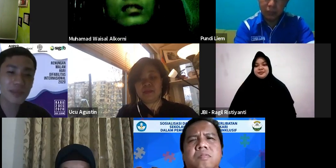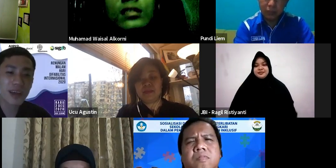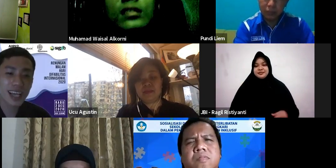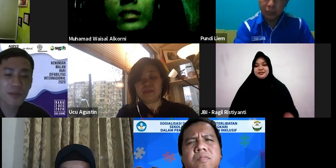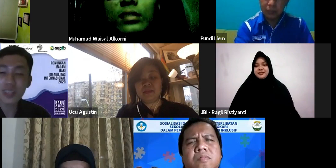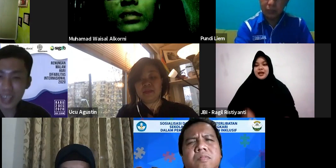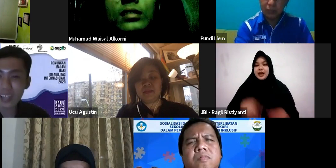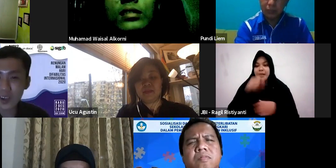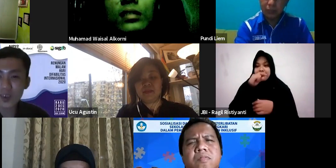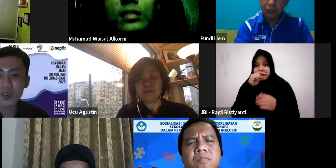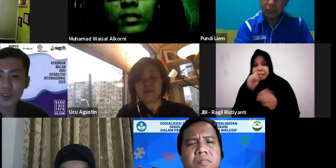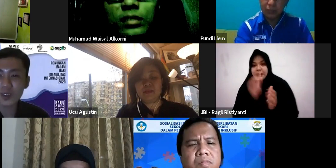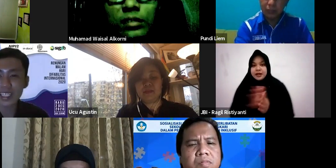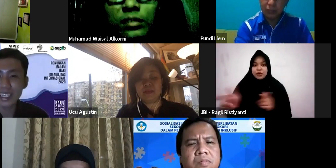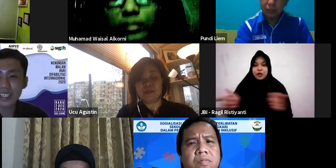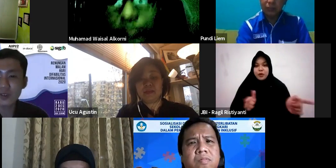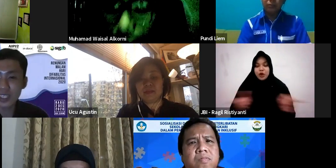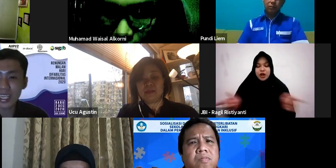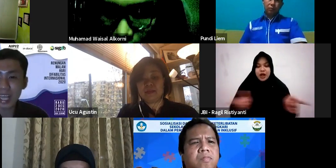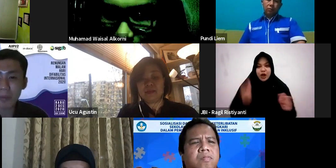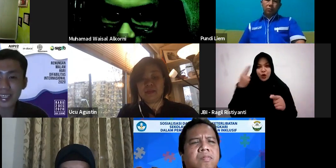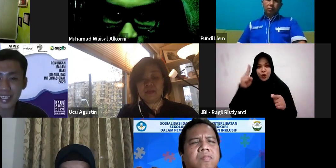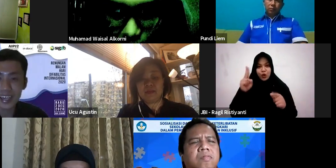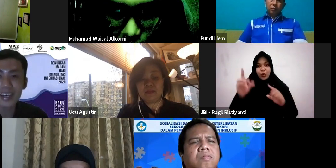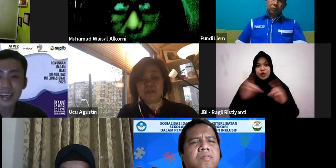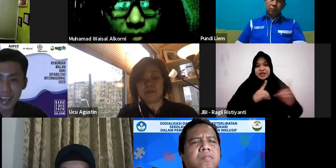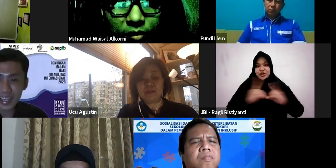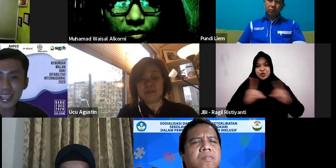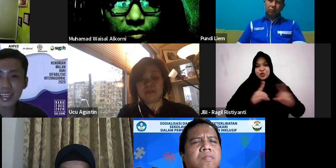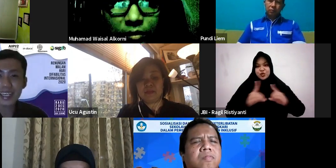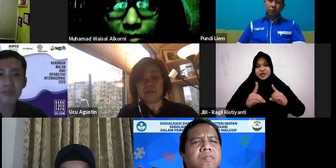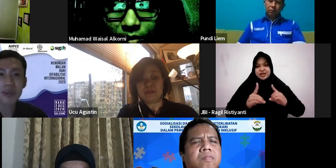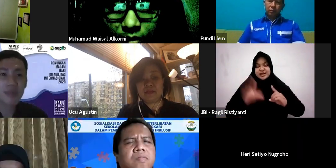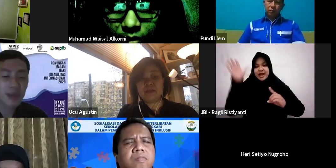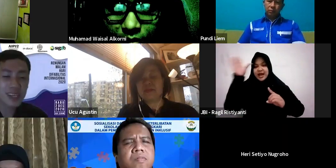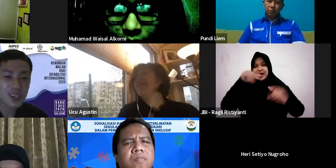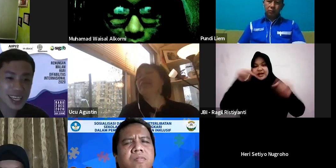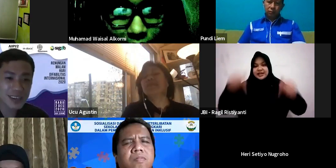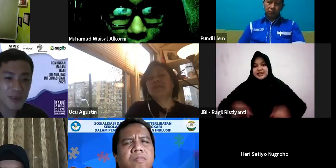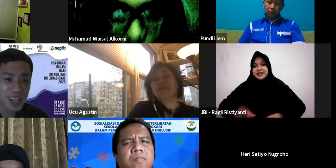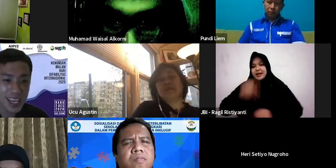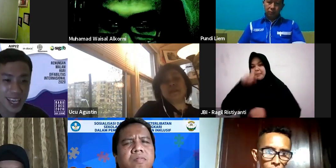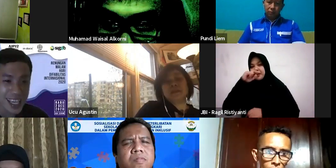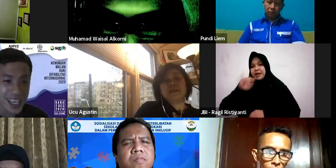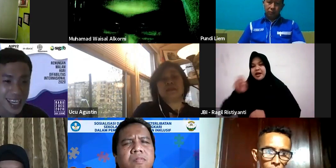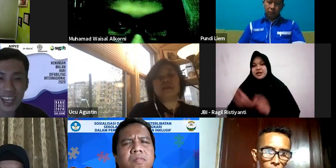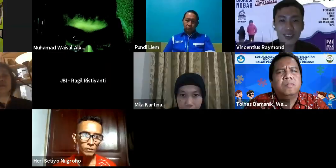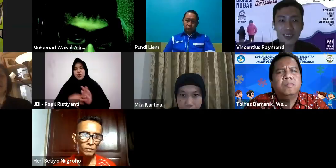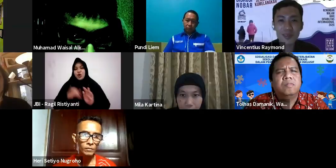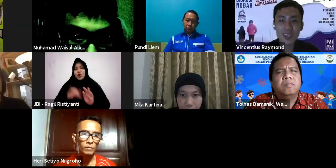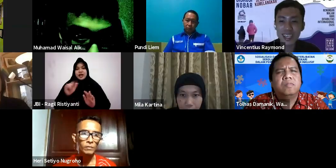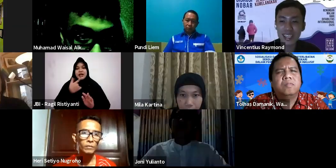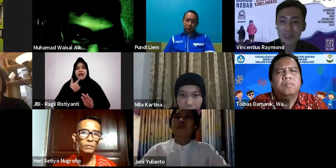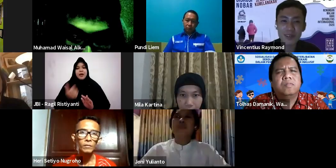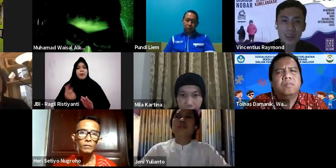apaan bertindak sebagai moderator untuk sesi diskusi kita pada hari ini kepada bapak screen yg Boleh saya dengar suaranya